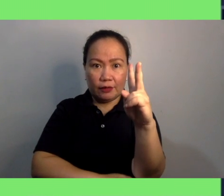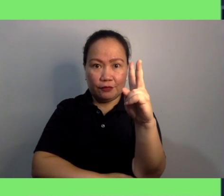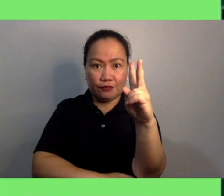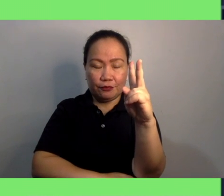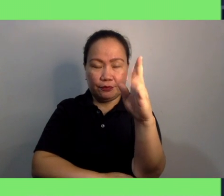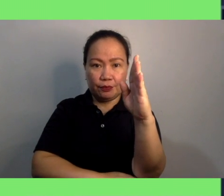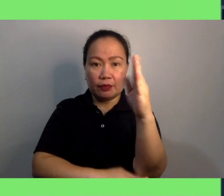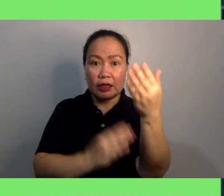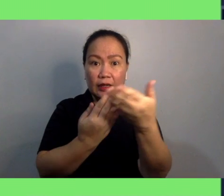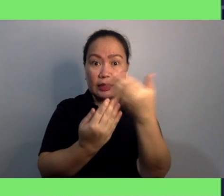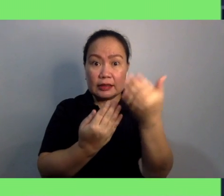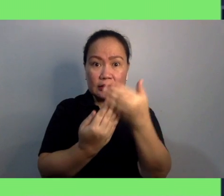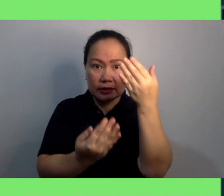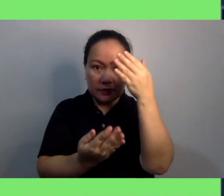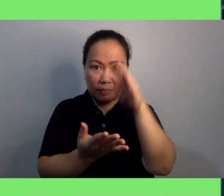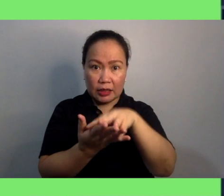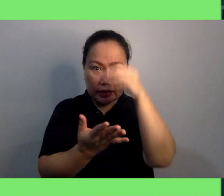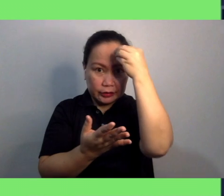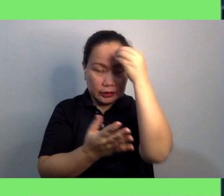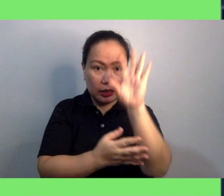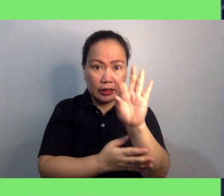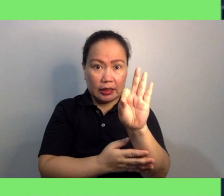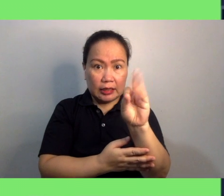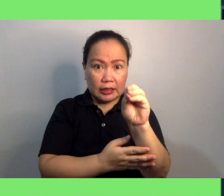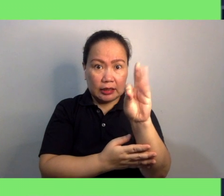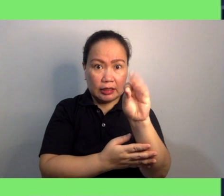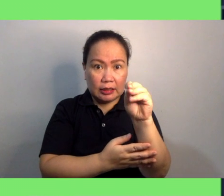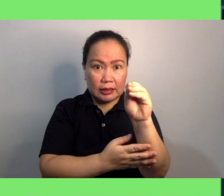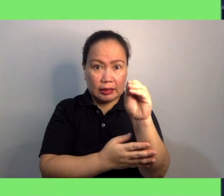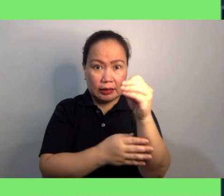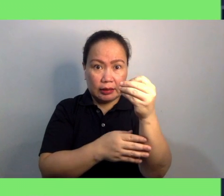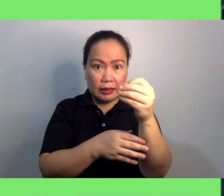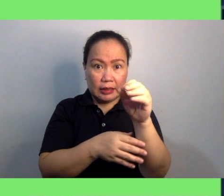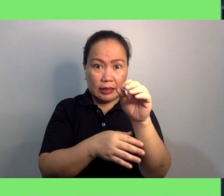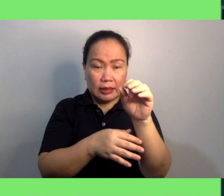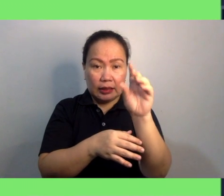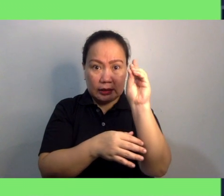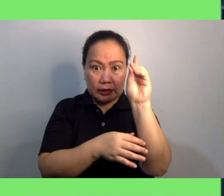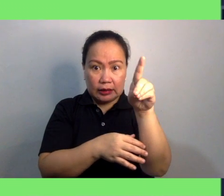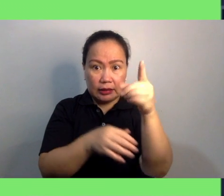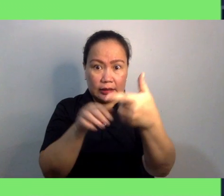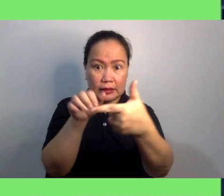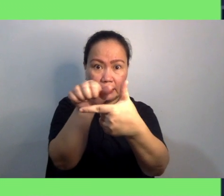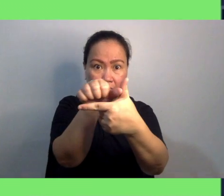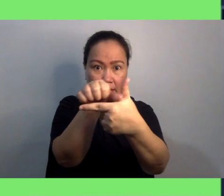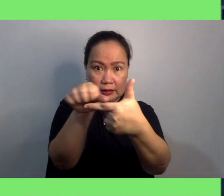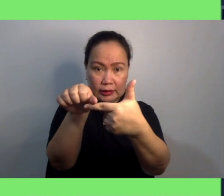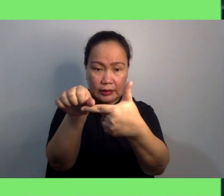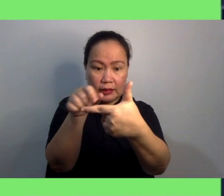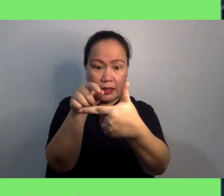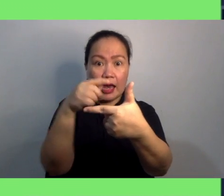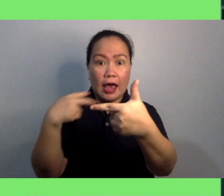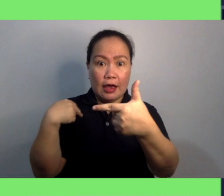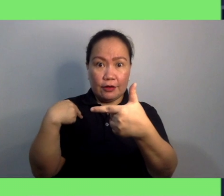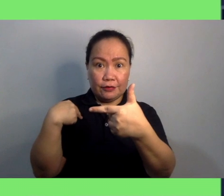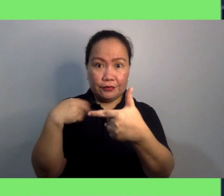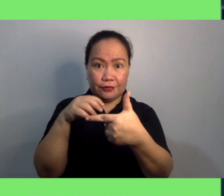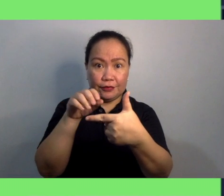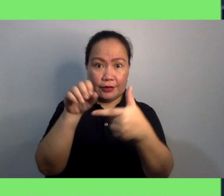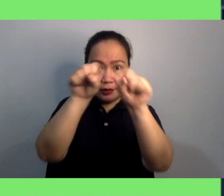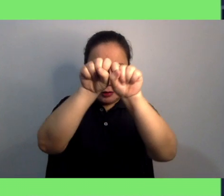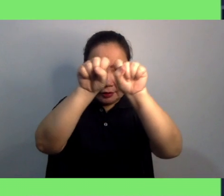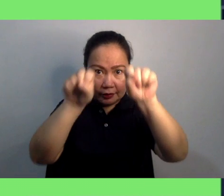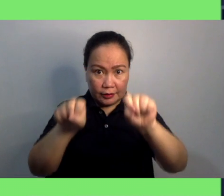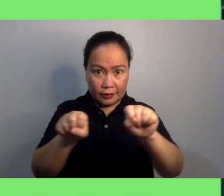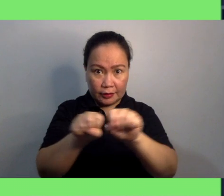mas madali nating malalaman na 90 degrees ang sukat ng angle natin kapag meron siyang ganito, yung parang square. Okay, ang